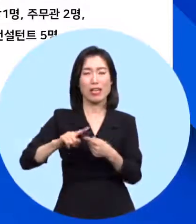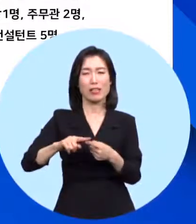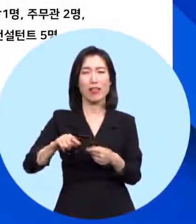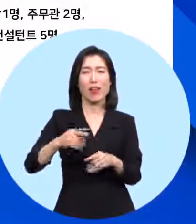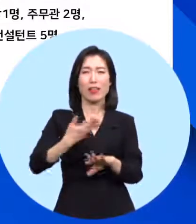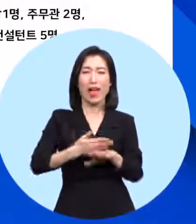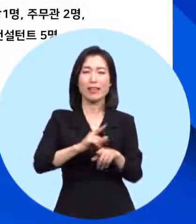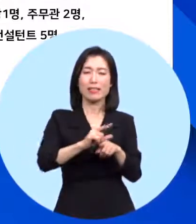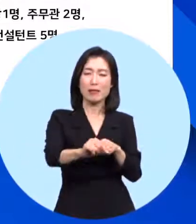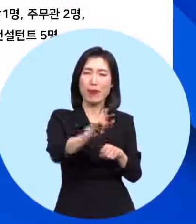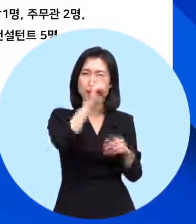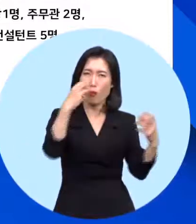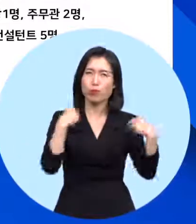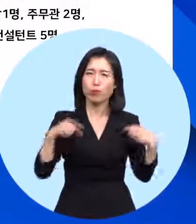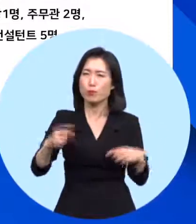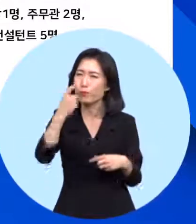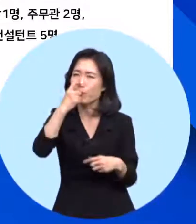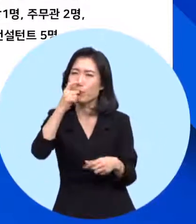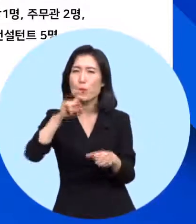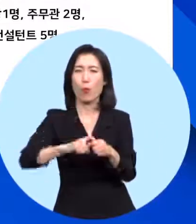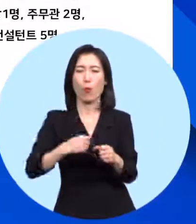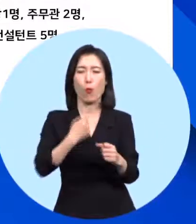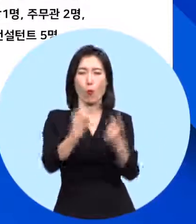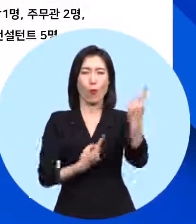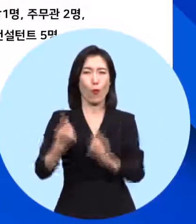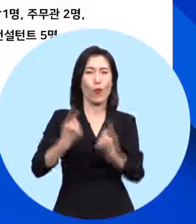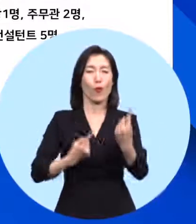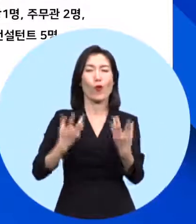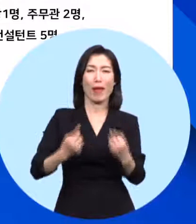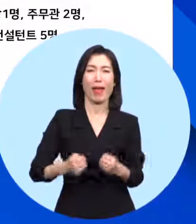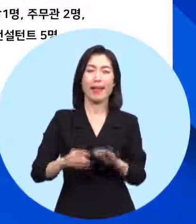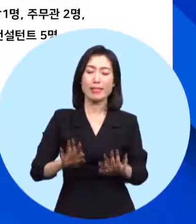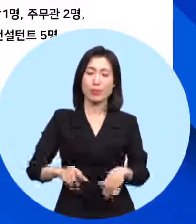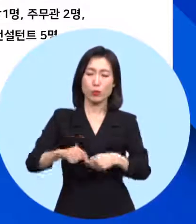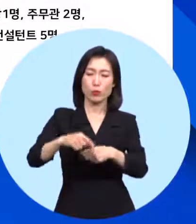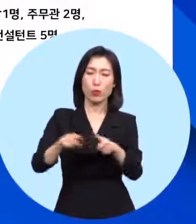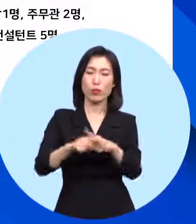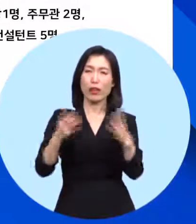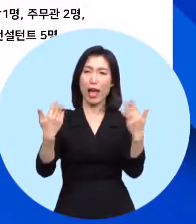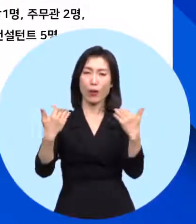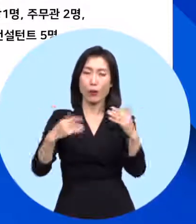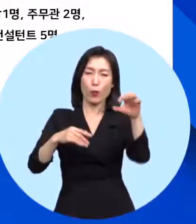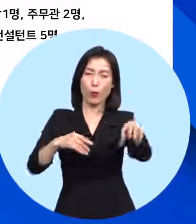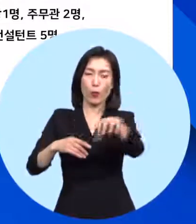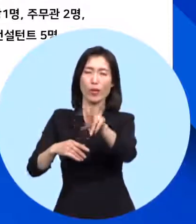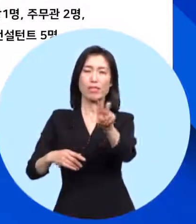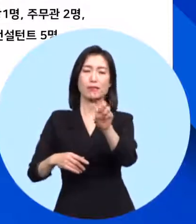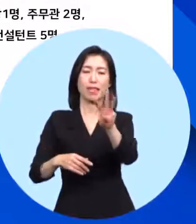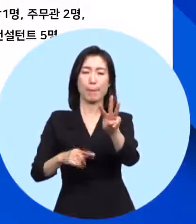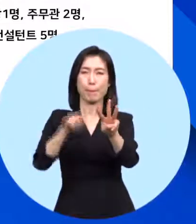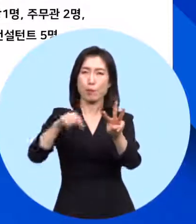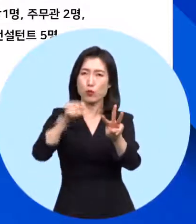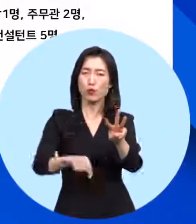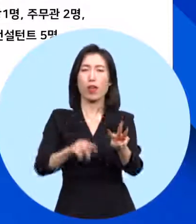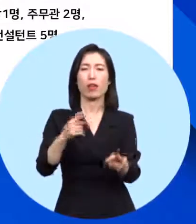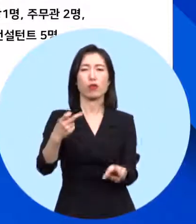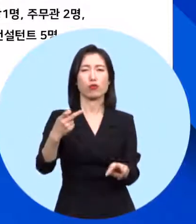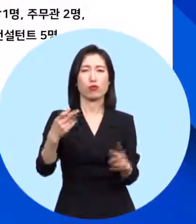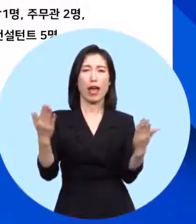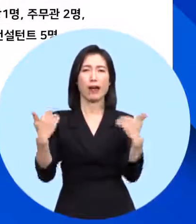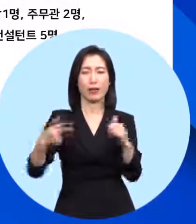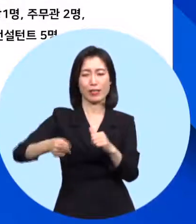하러 저희구로 오고 있는 상황입니다. 현재는 초등학교 23개 학교 중에 12개